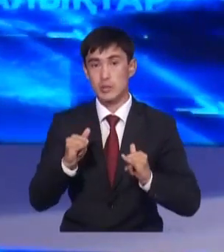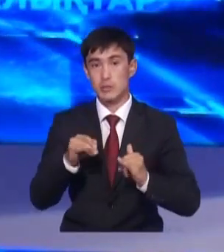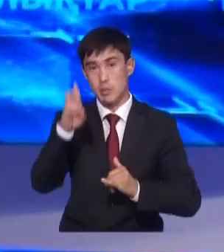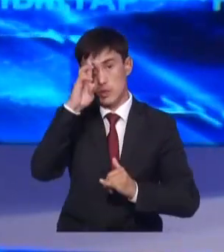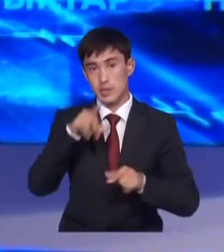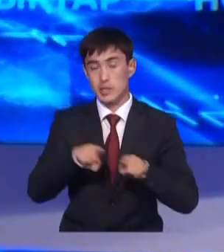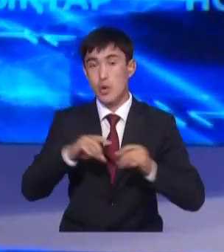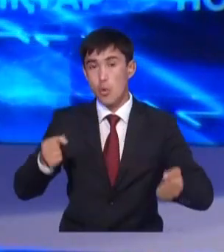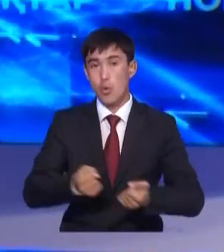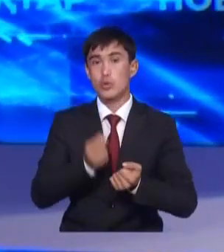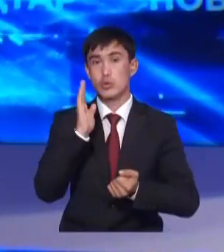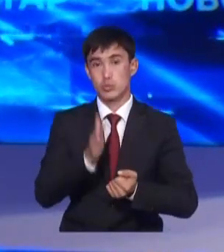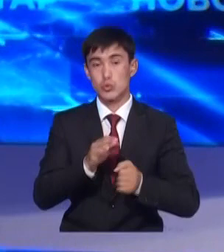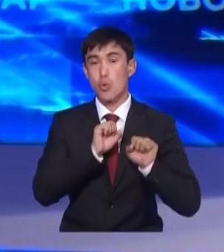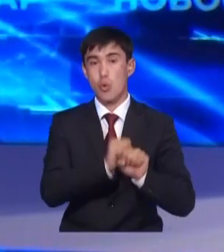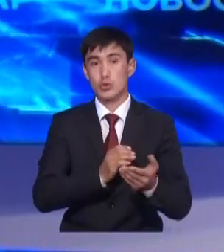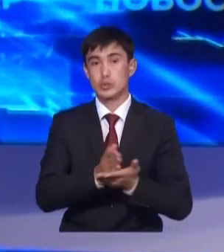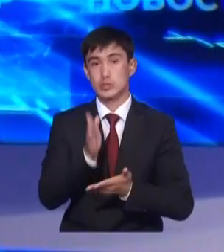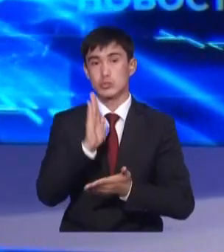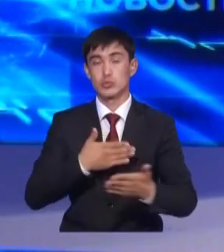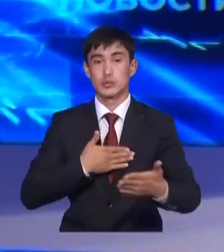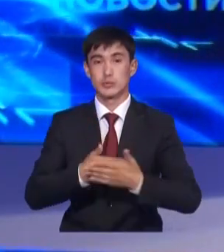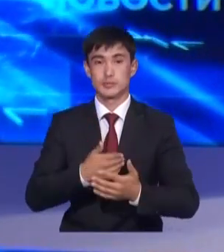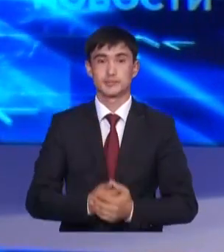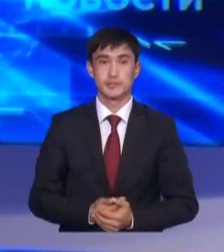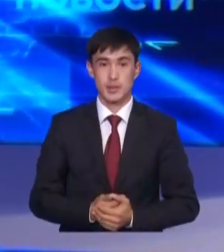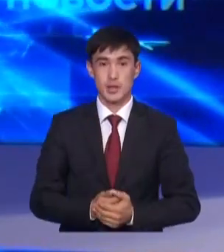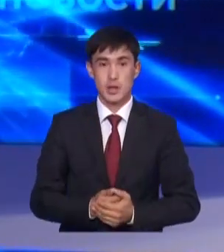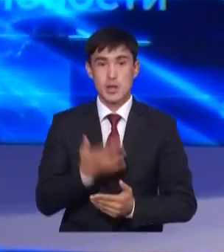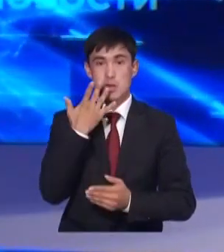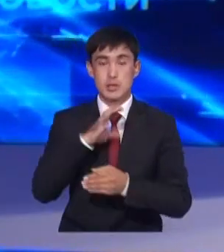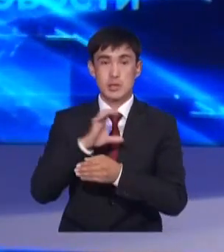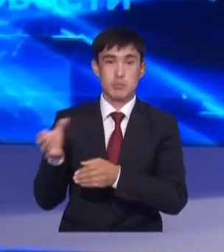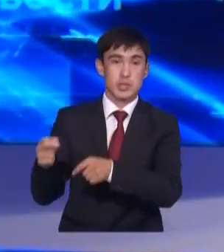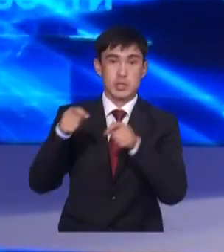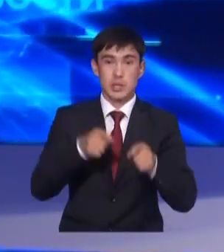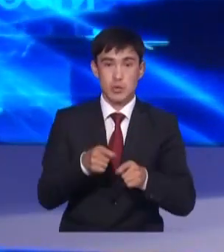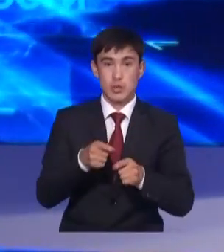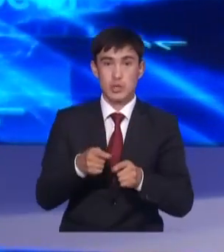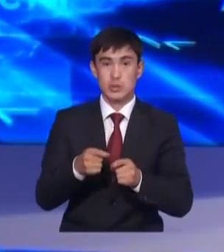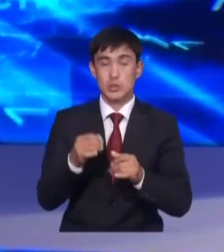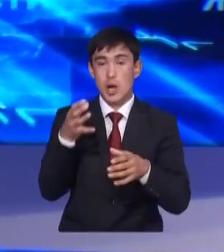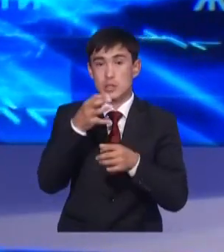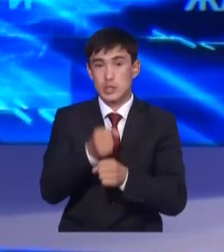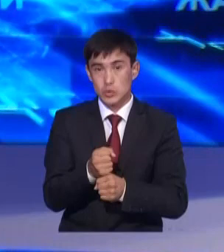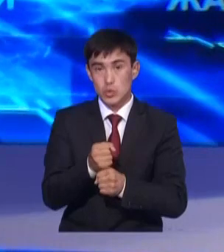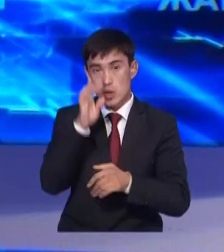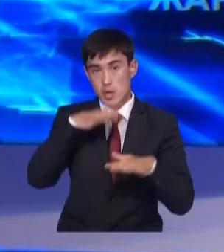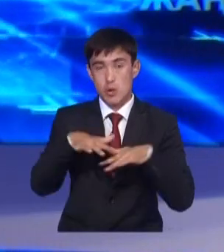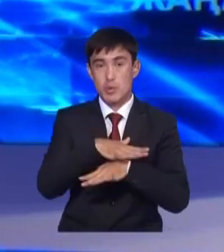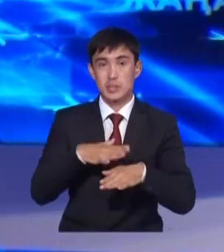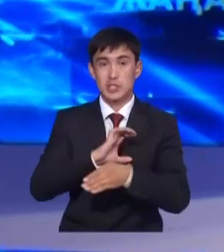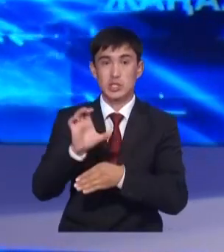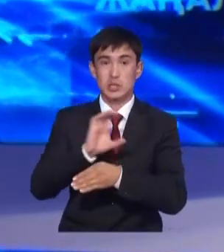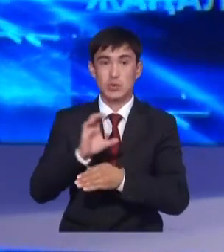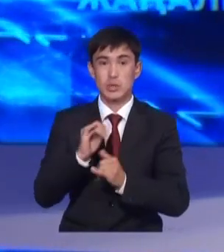дамыған мемлекеттердегідей қолдау қорғау саясаты белсенді жүргізілмек. Яғни импорттық тауарлардың үлесін азайтып, ел аумағында